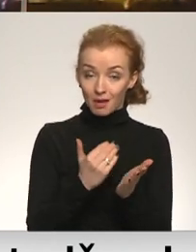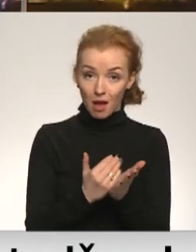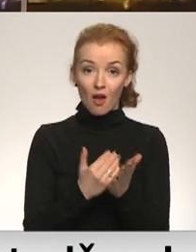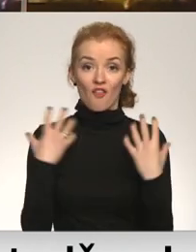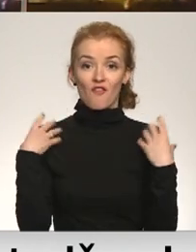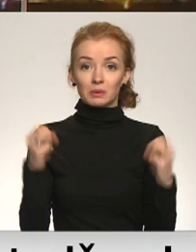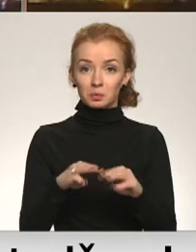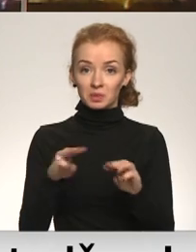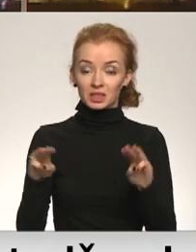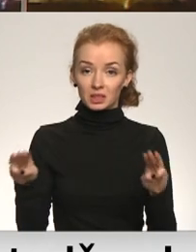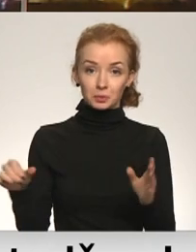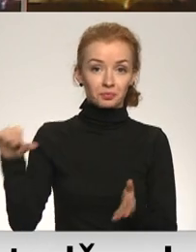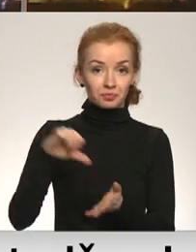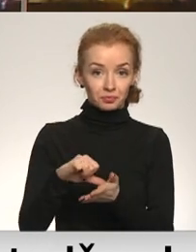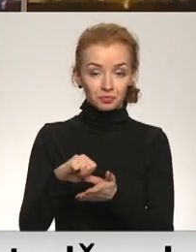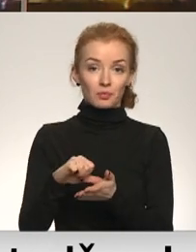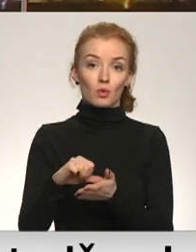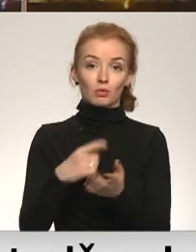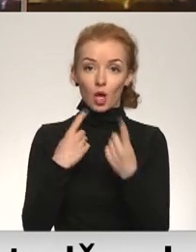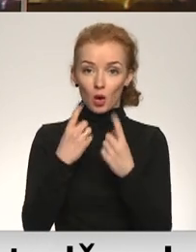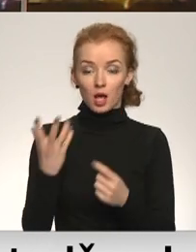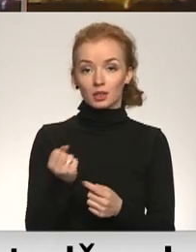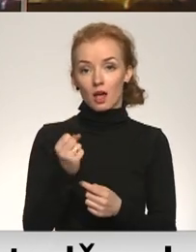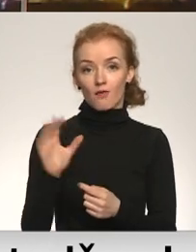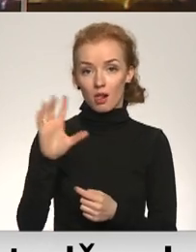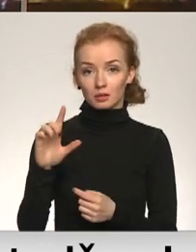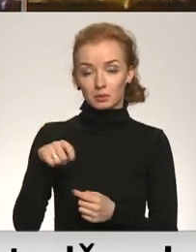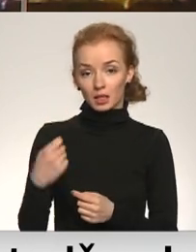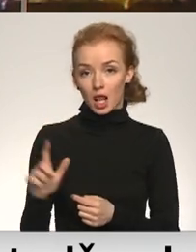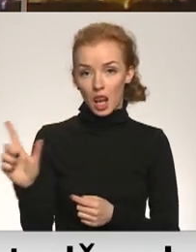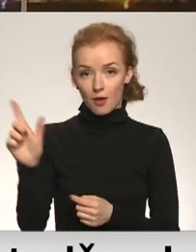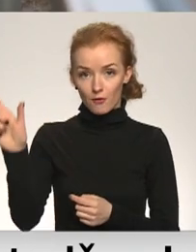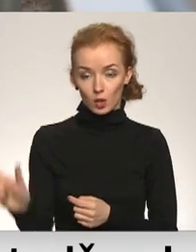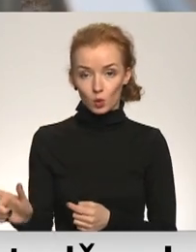šodien iepazīstināja valsts prezidentu un plašāk Vitas Anstratas sižetā.